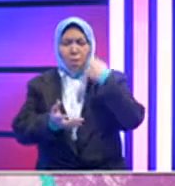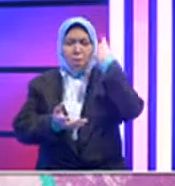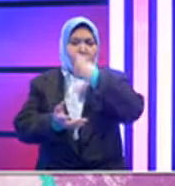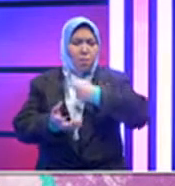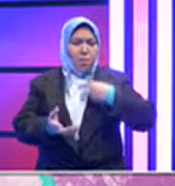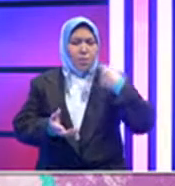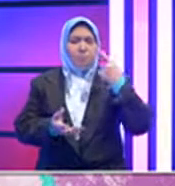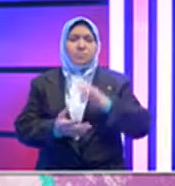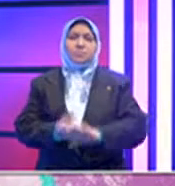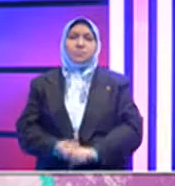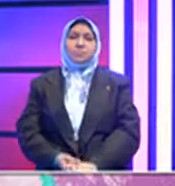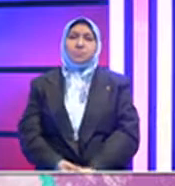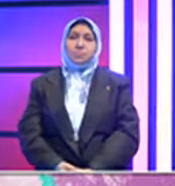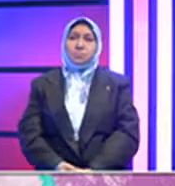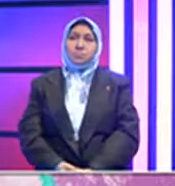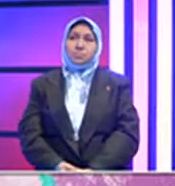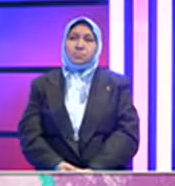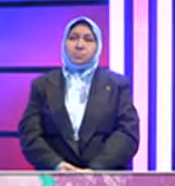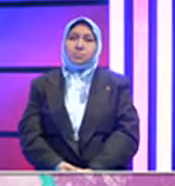nafsu wow